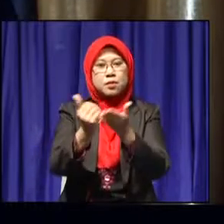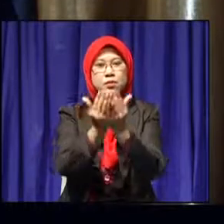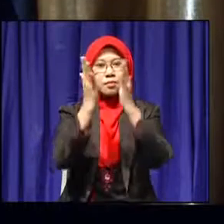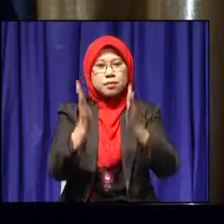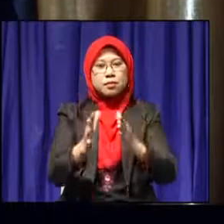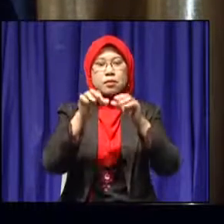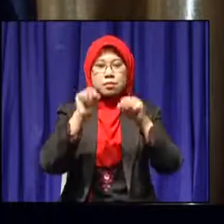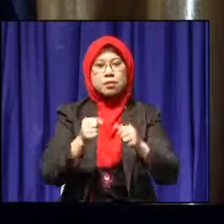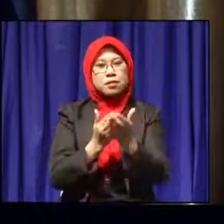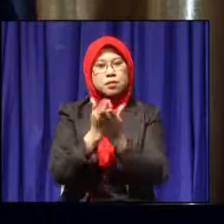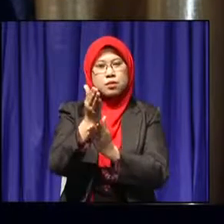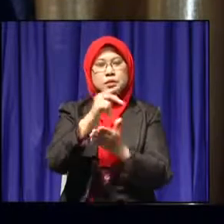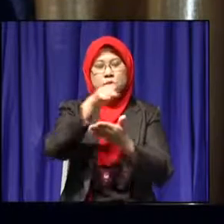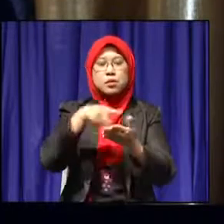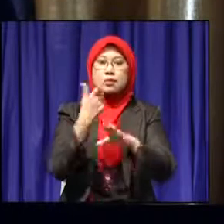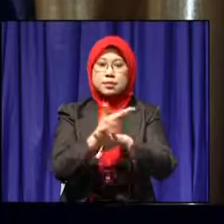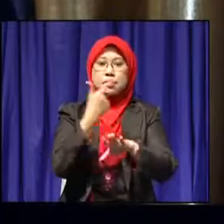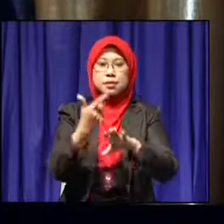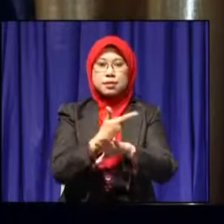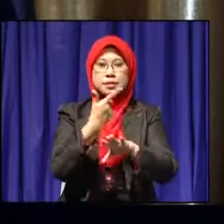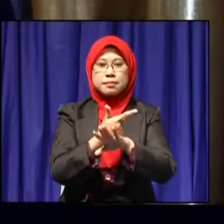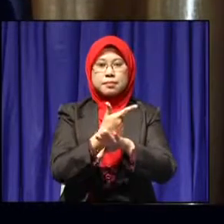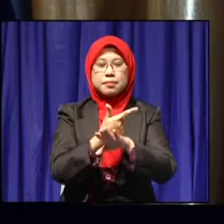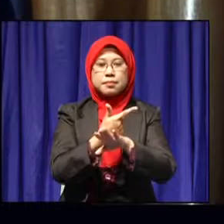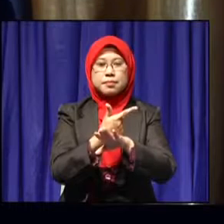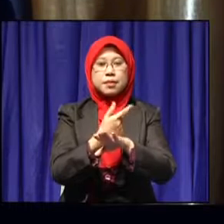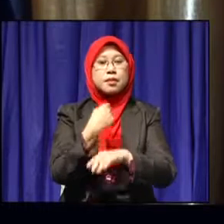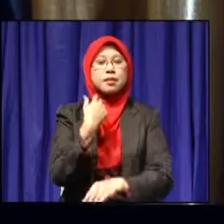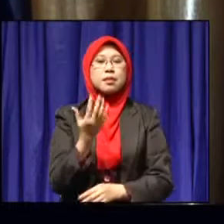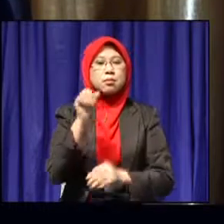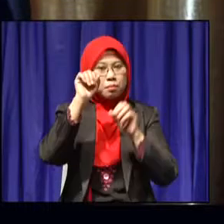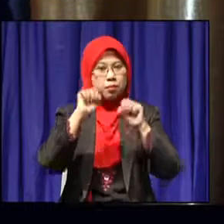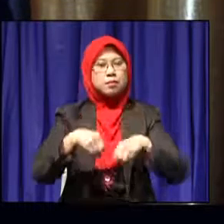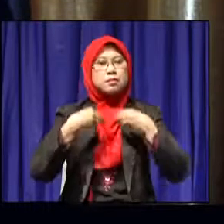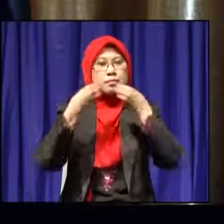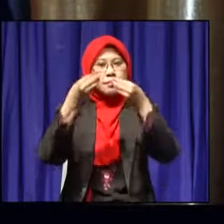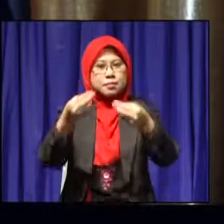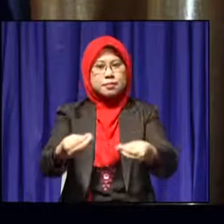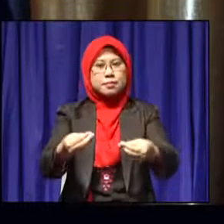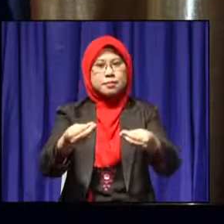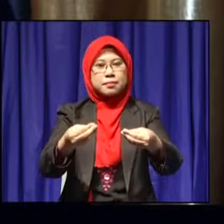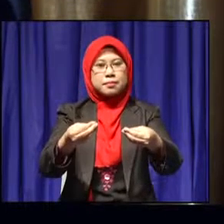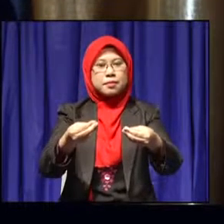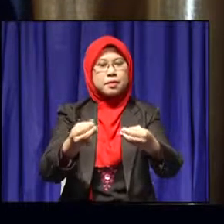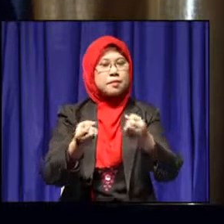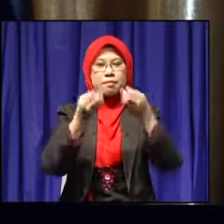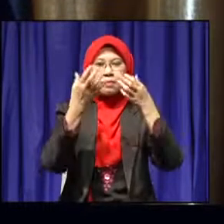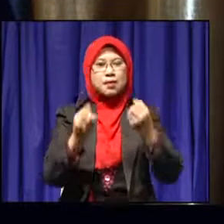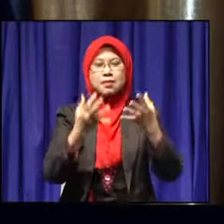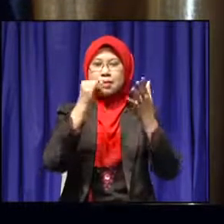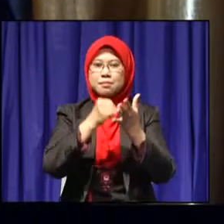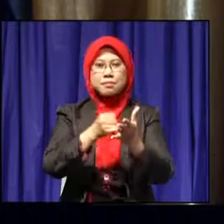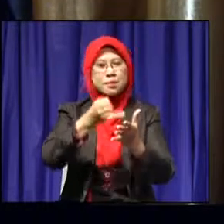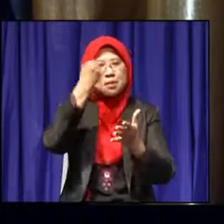pusat-pusat pelatihan yang yang ayah akan dalam Rio punya lebih banyak ilmulah